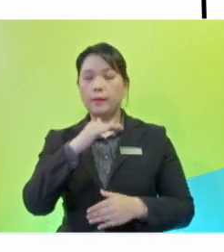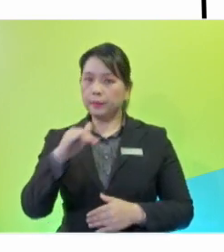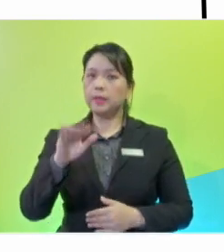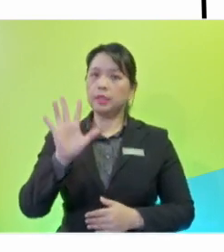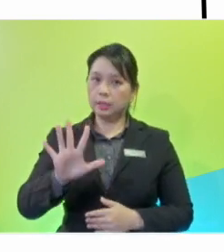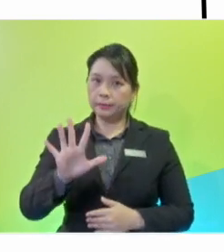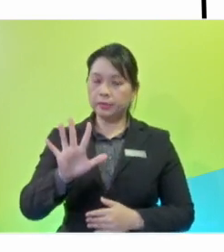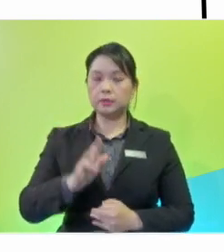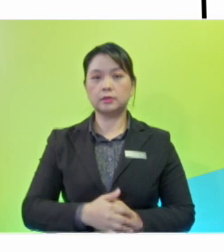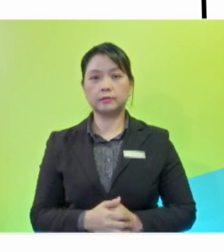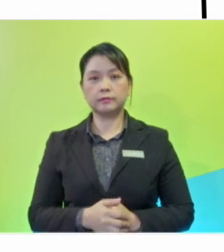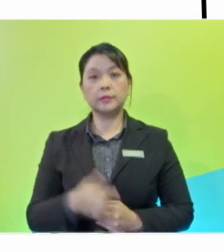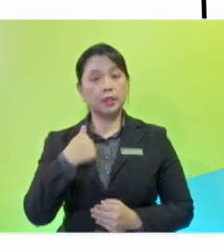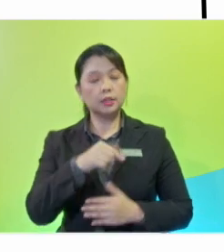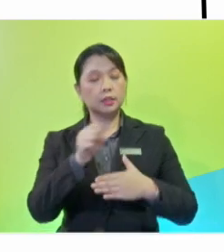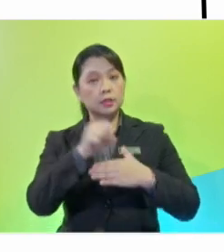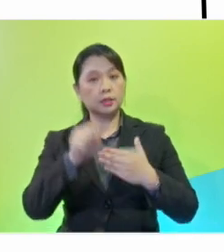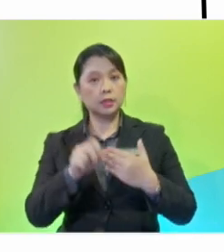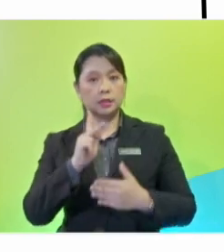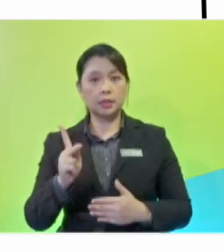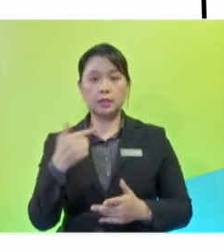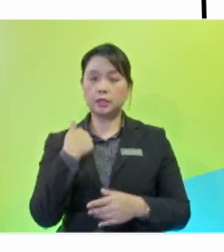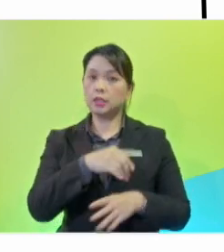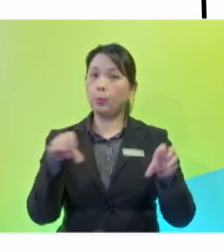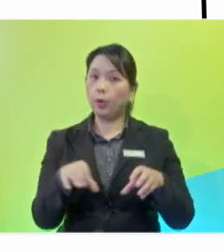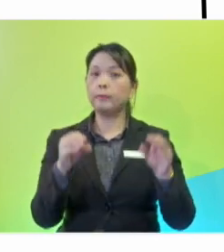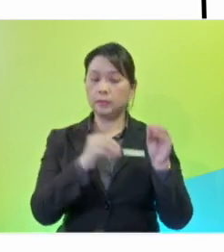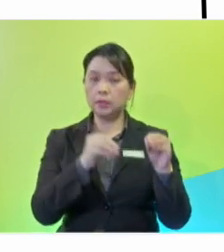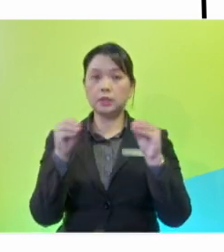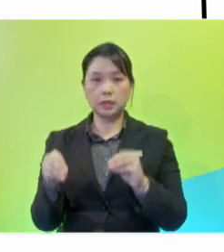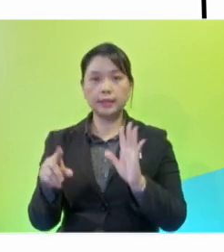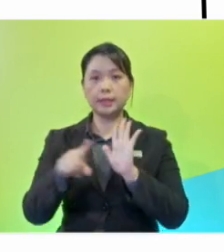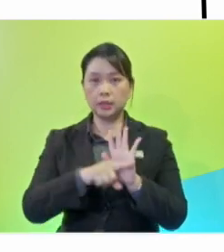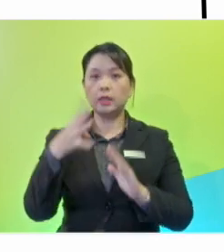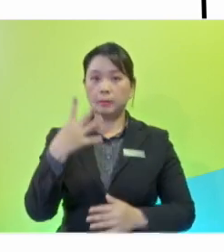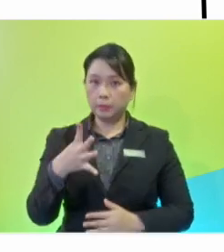kita selesaikan Oke kita buat pindah negative